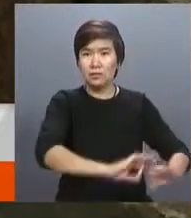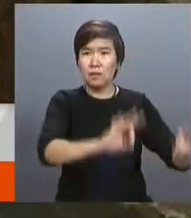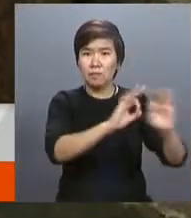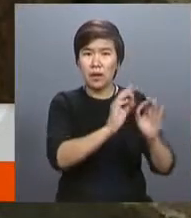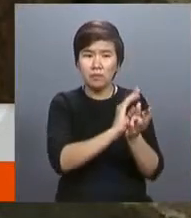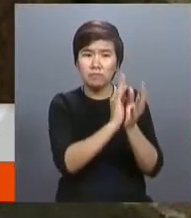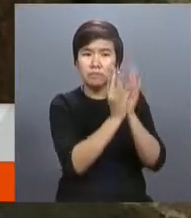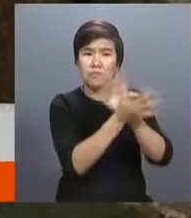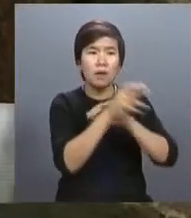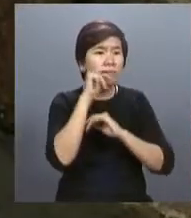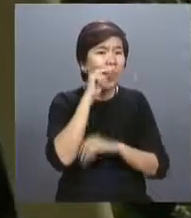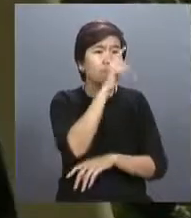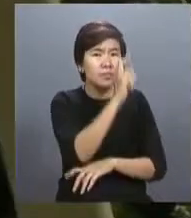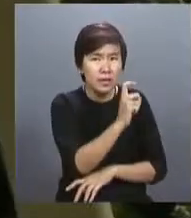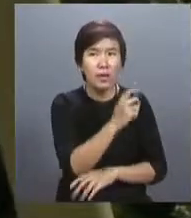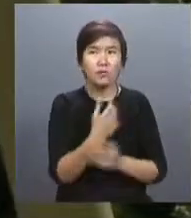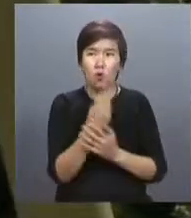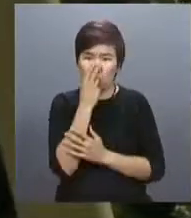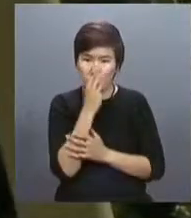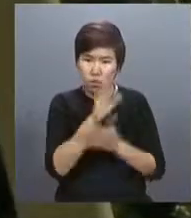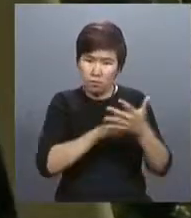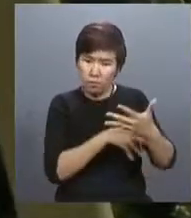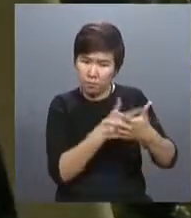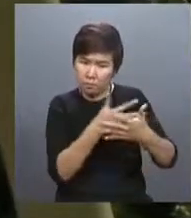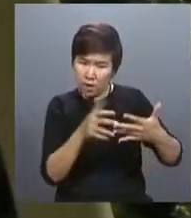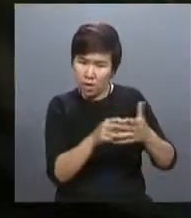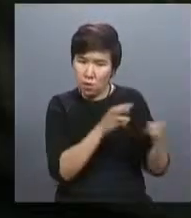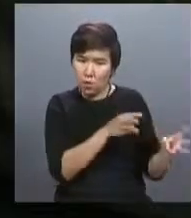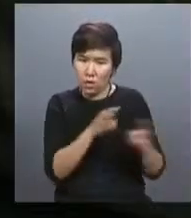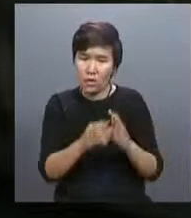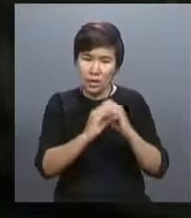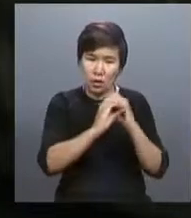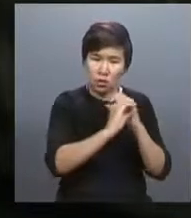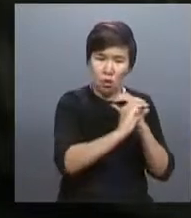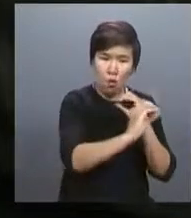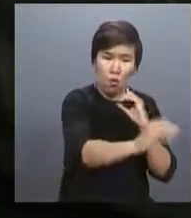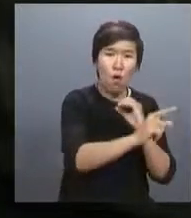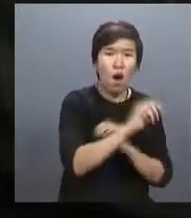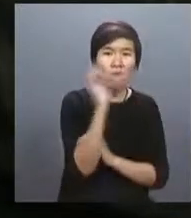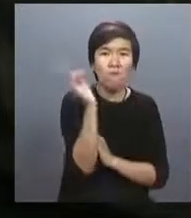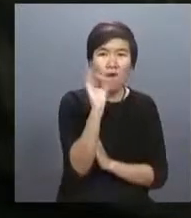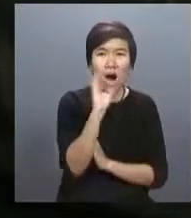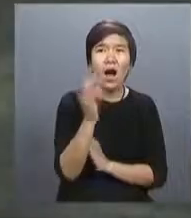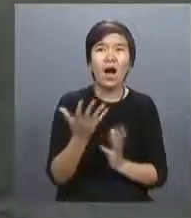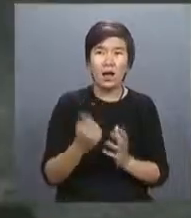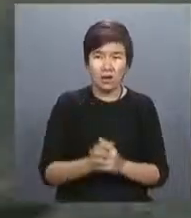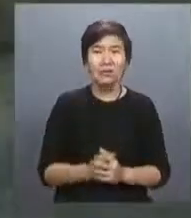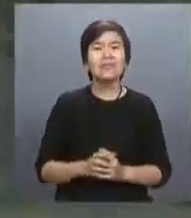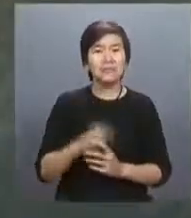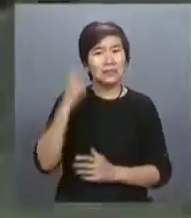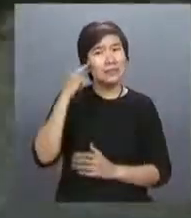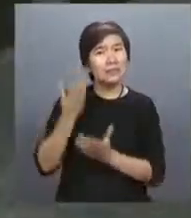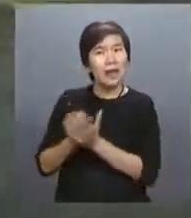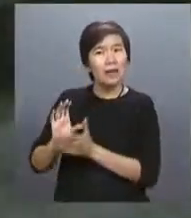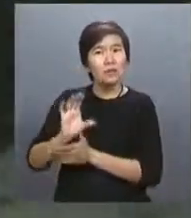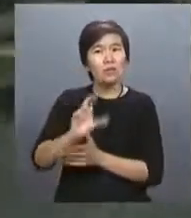ำรวจการวางแนวท่อระบายน้ำและจัดทำระบบบำบัดน้ำเสียทั้งระบบซึ่งคาดว่าจะใช้เงินมากกว่า300ล้านบาทในการบริหาร